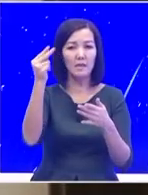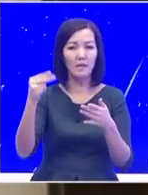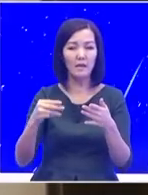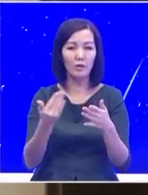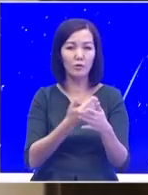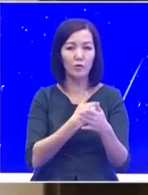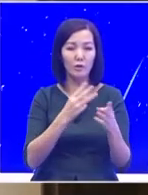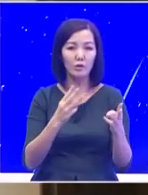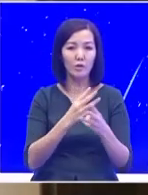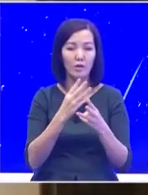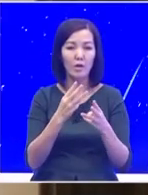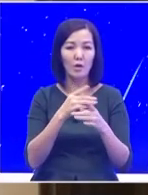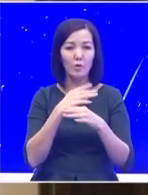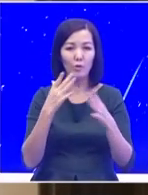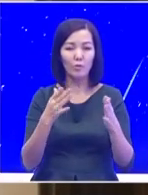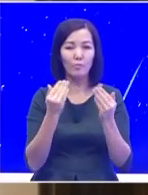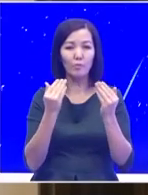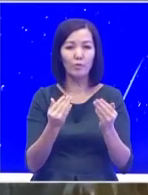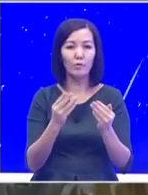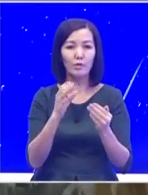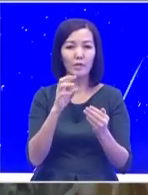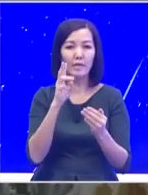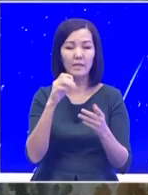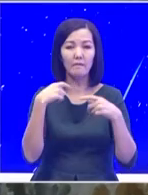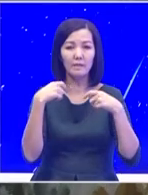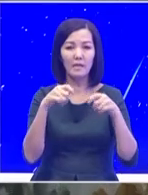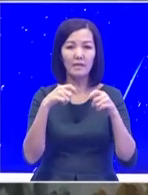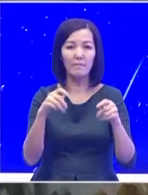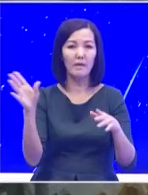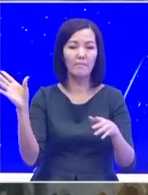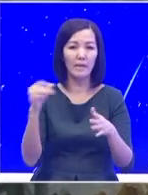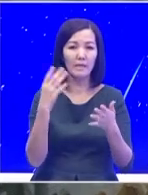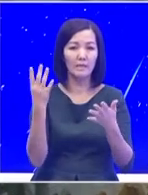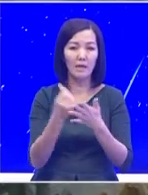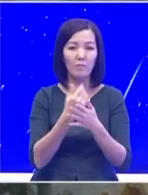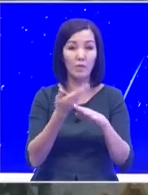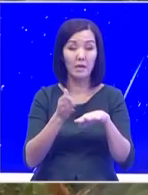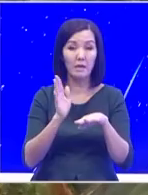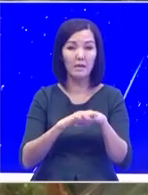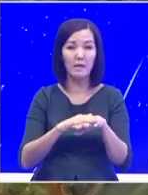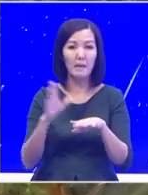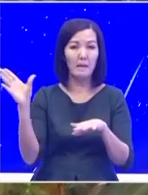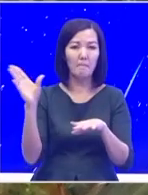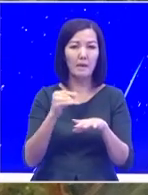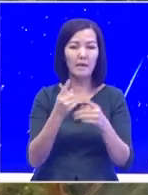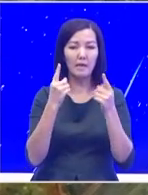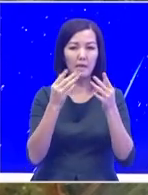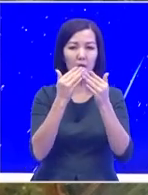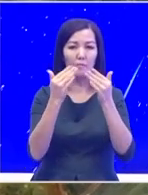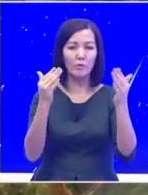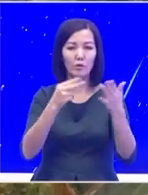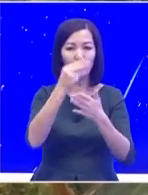ие. Сондықтан да бүгінде Шәрденовтің сатылмаған картиналарын табу қиын. Еліміздің кез келген ірі мұражайы